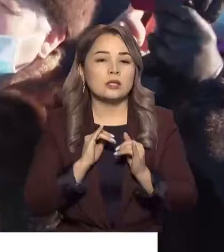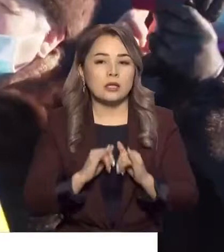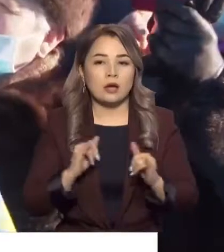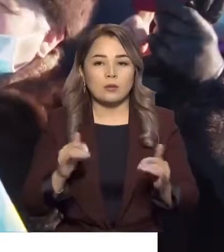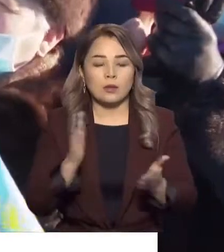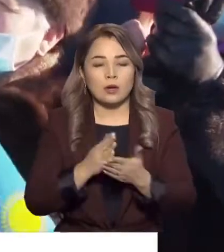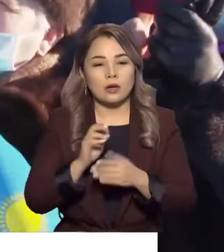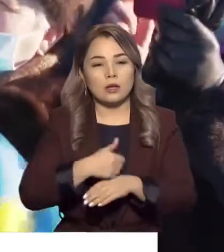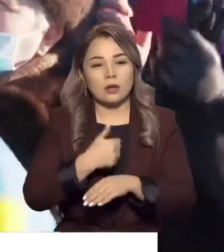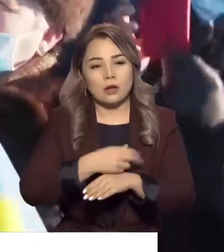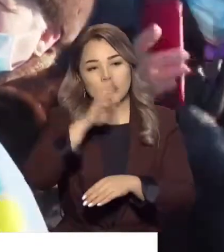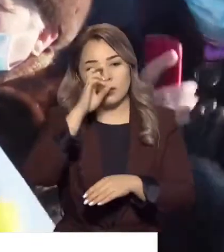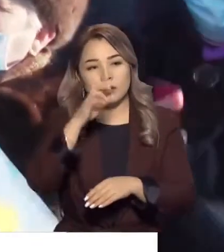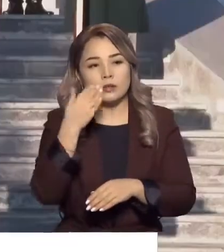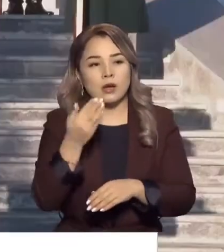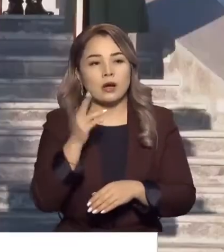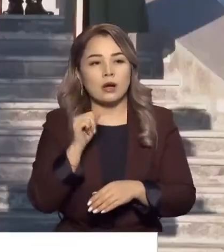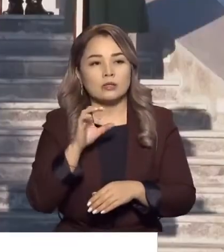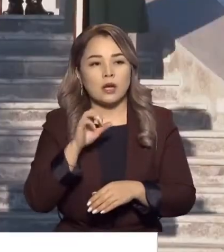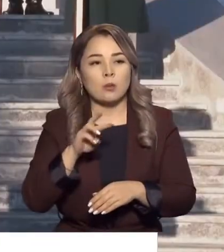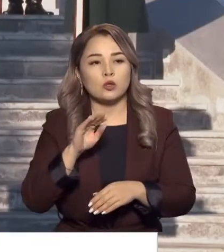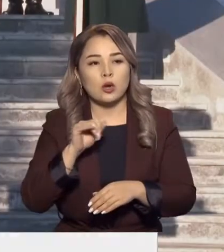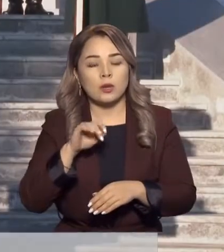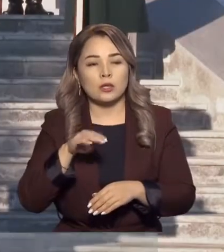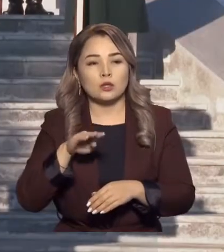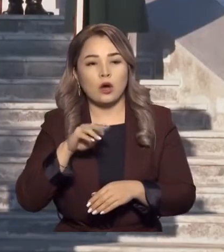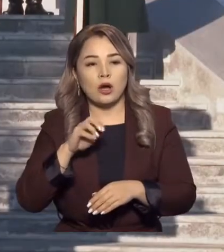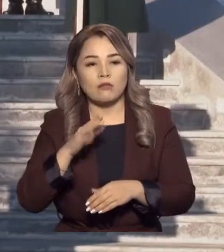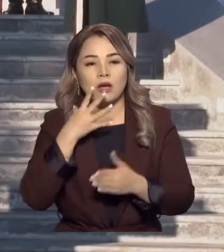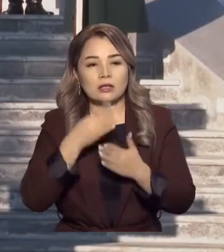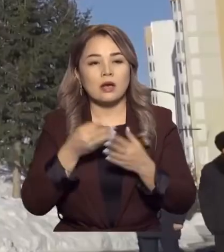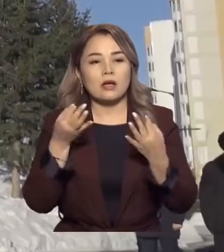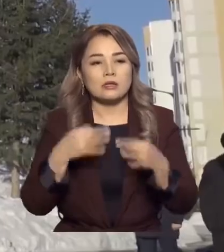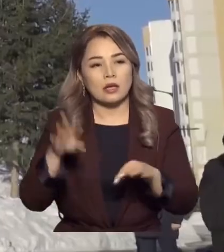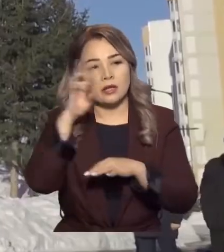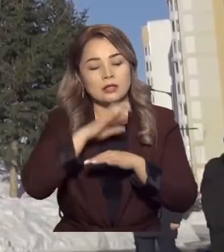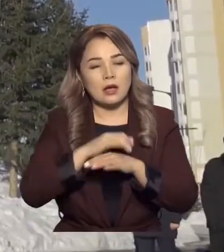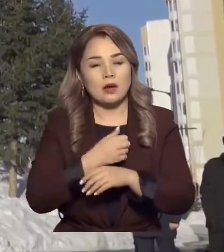Мемлекет басшысы Қасым-Жомарт Кемелұлы Тоқаев егемен еліміз жаңа белестерге бастап келеді.